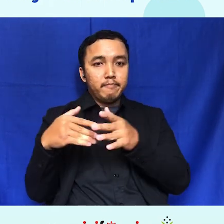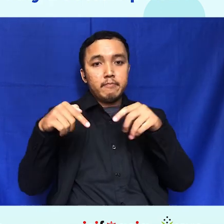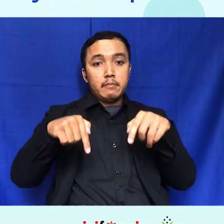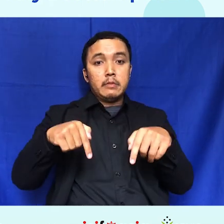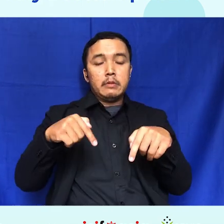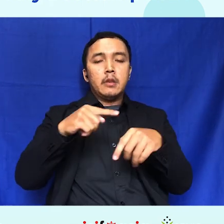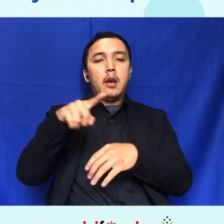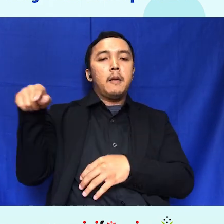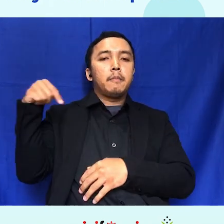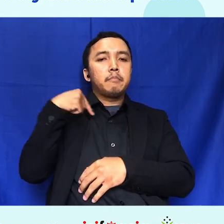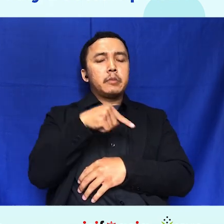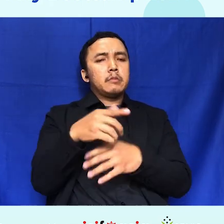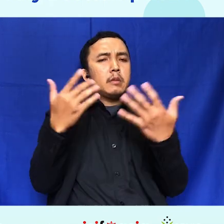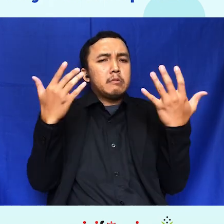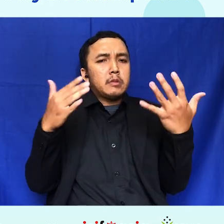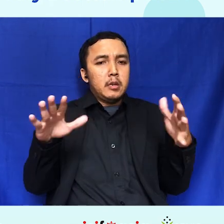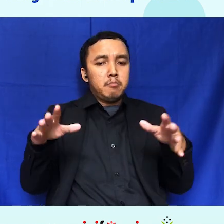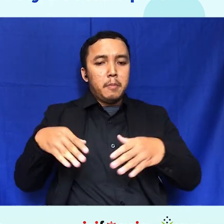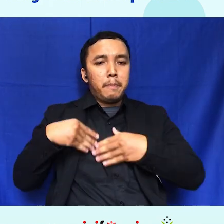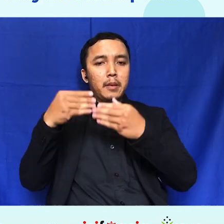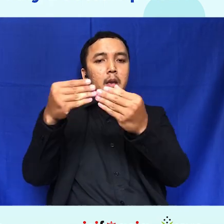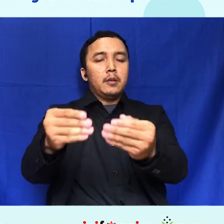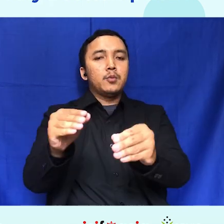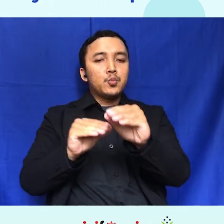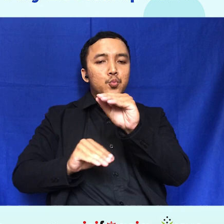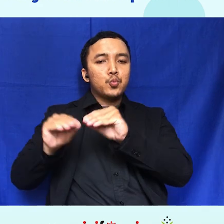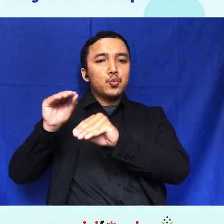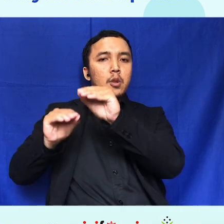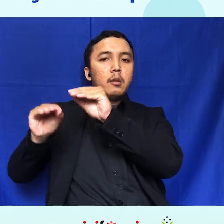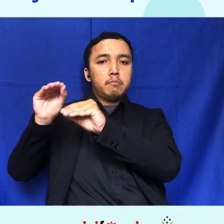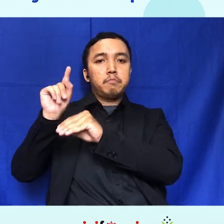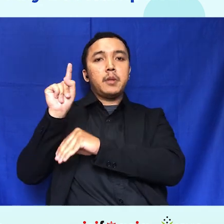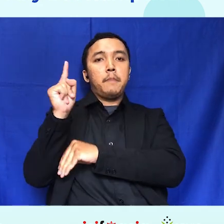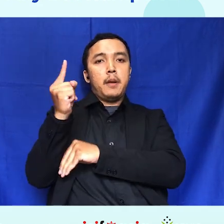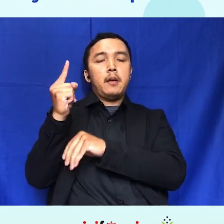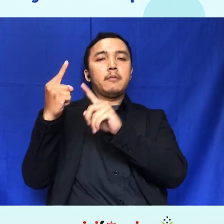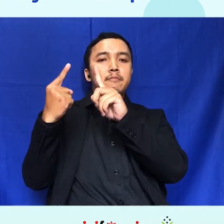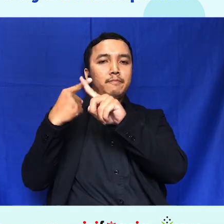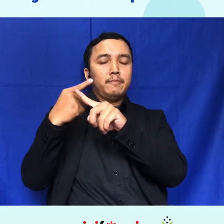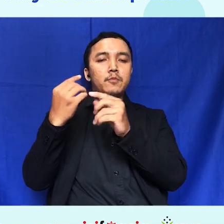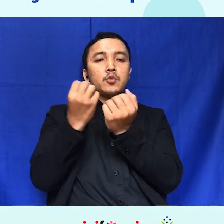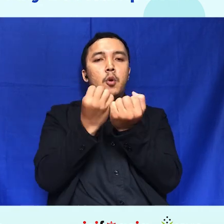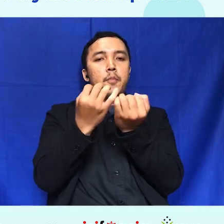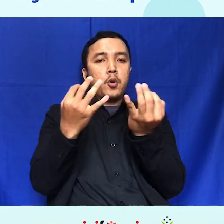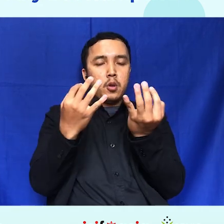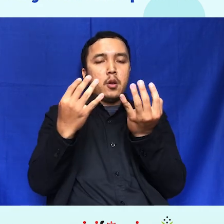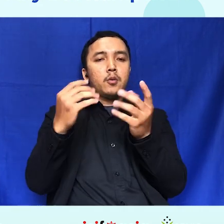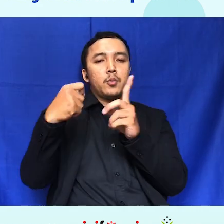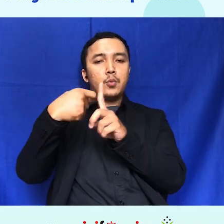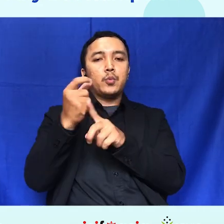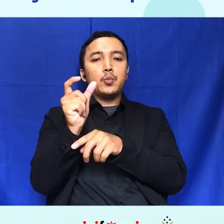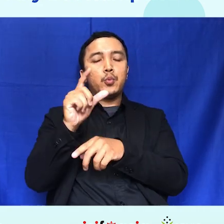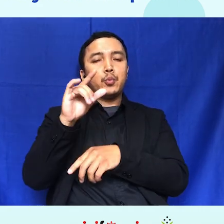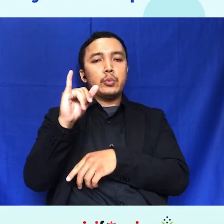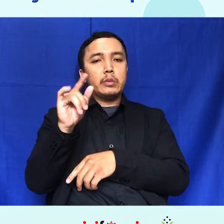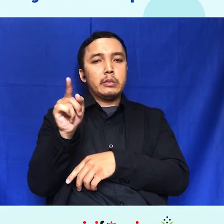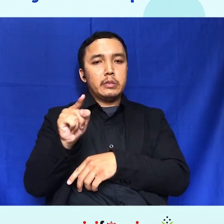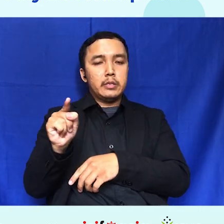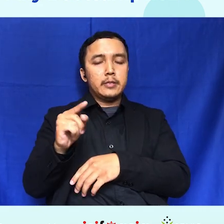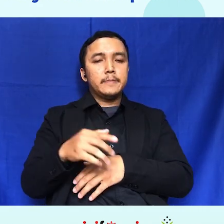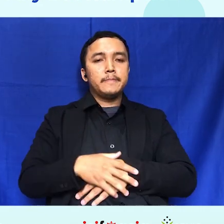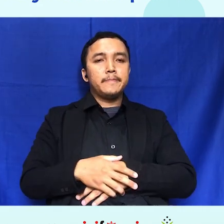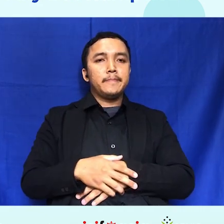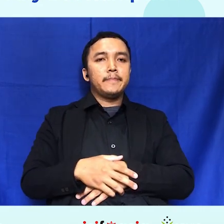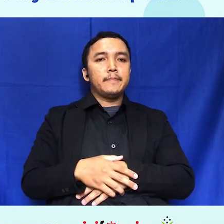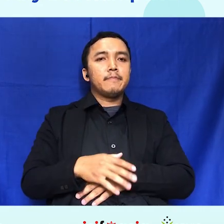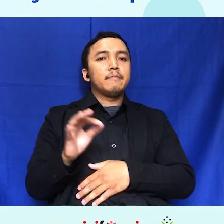dengan memberikan fokus order. Dengan urutan pertama pada indikator nomor kuis, Main landmark. Soal 1 dari 5, belum